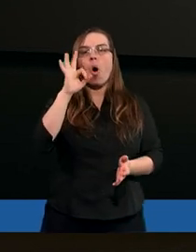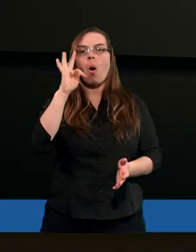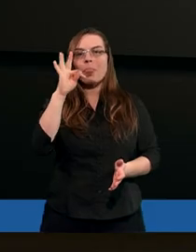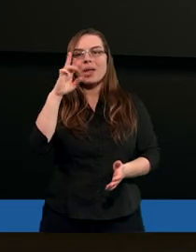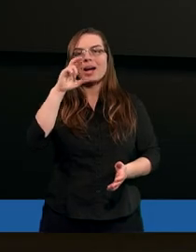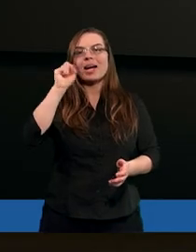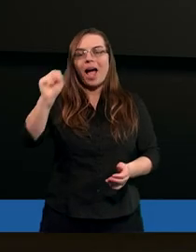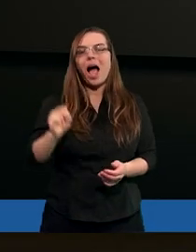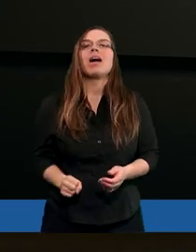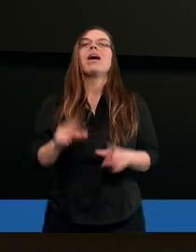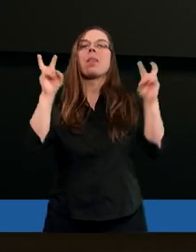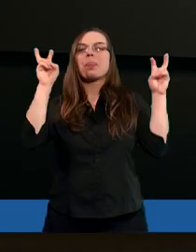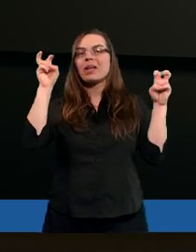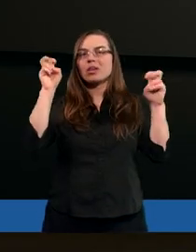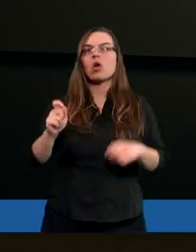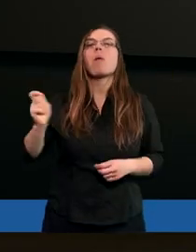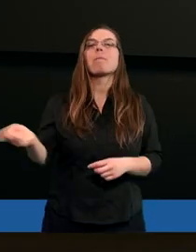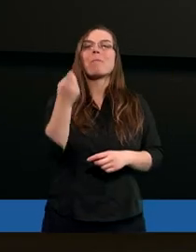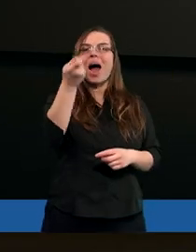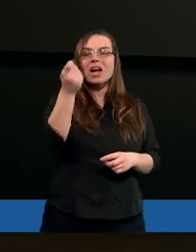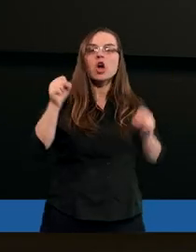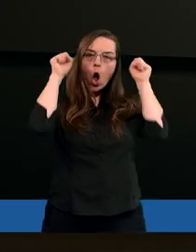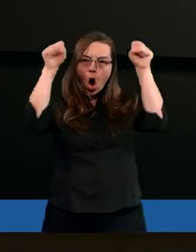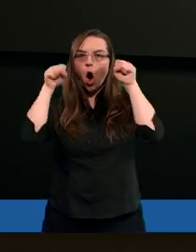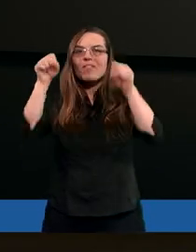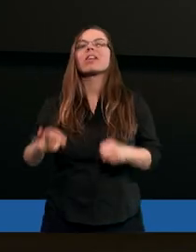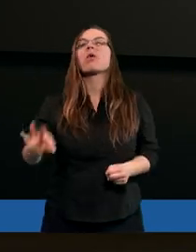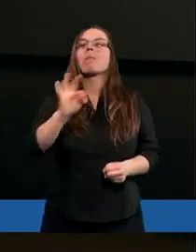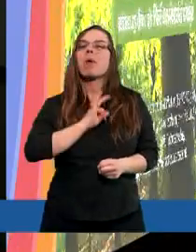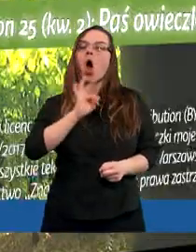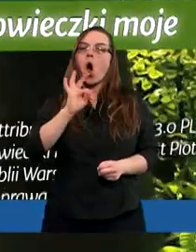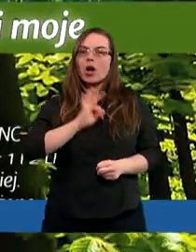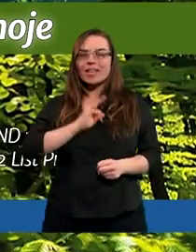Tytuł Paś owieczki moje.